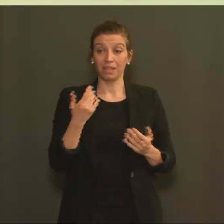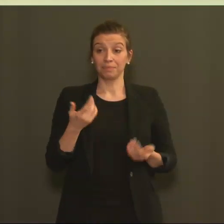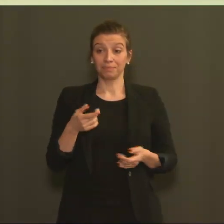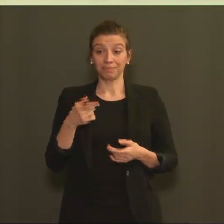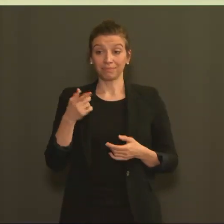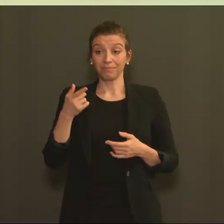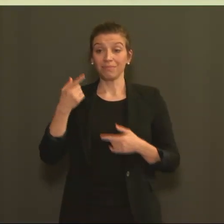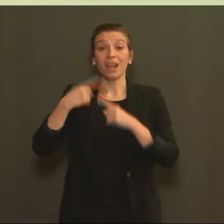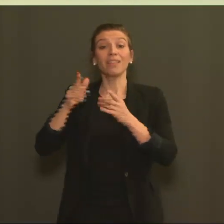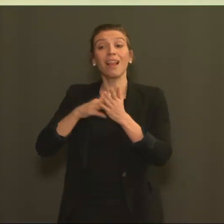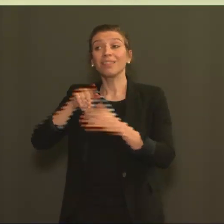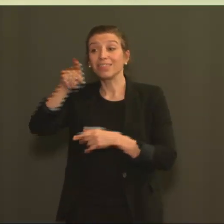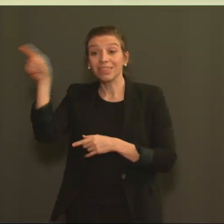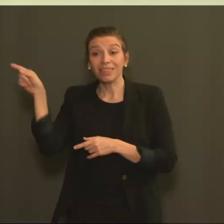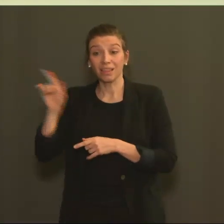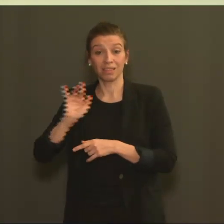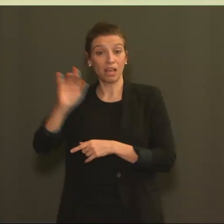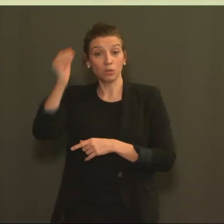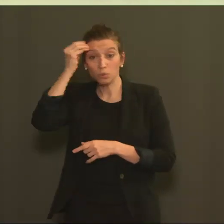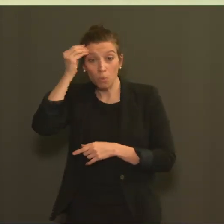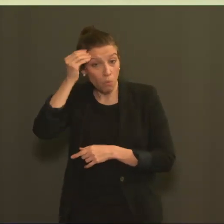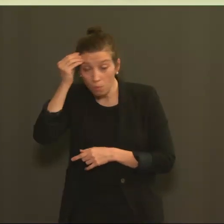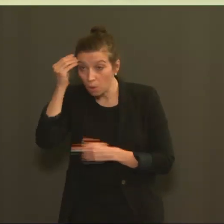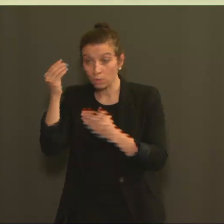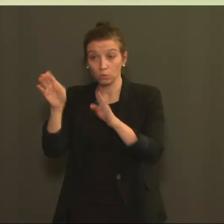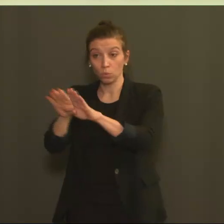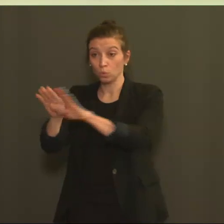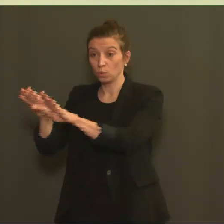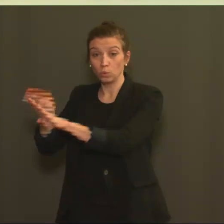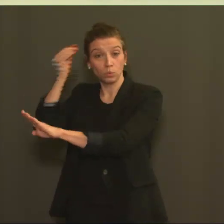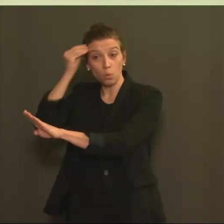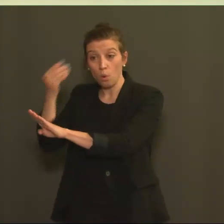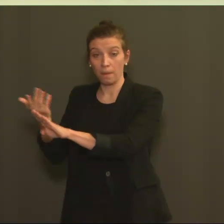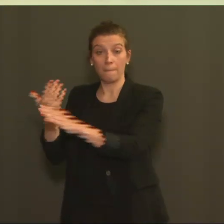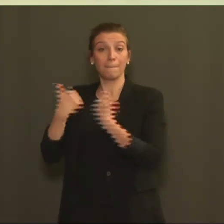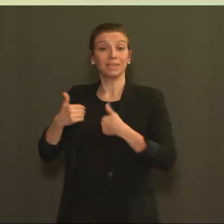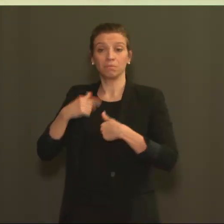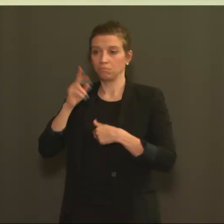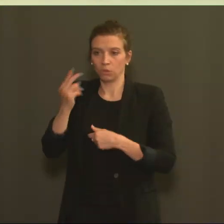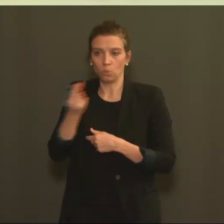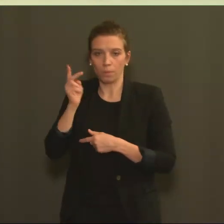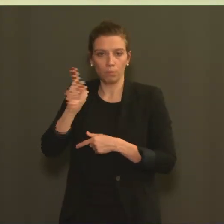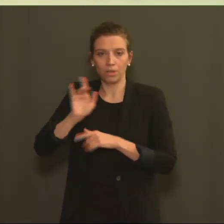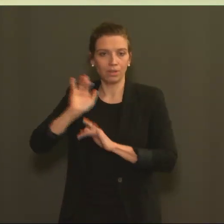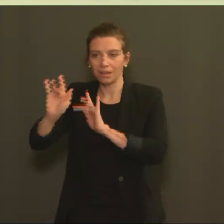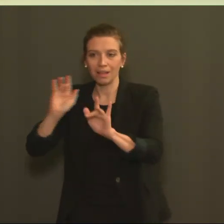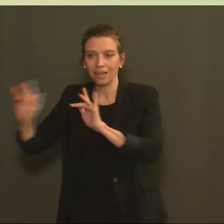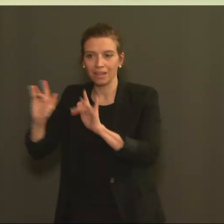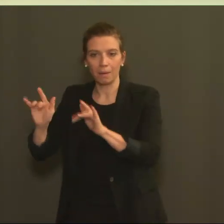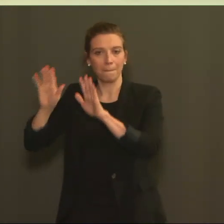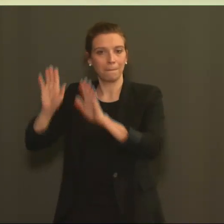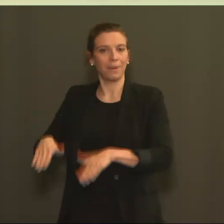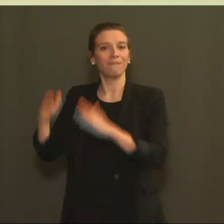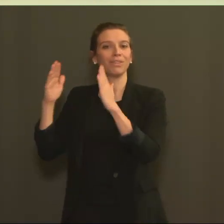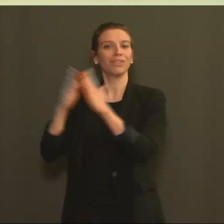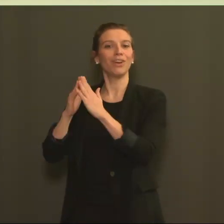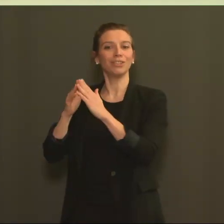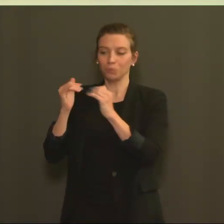belgië en mensen zich daar ook minder verplaatsen voor het werk we willen daarom opnieuw